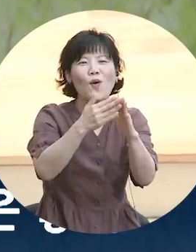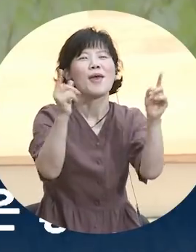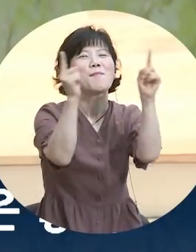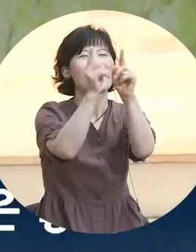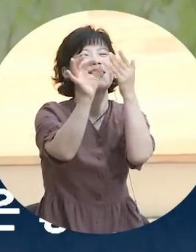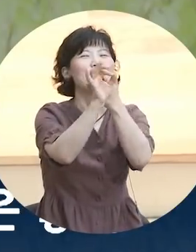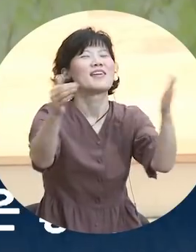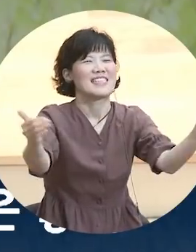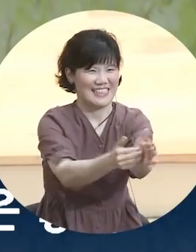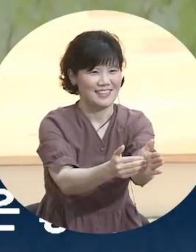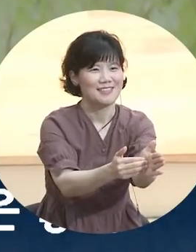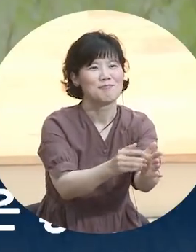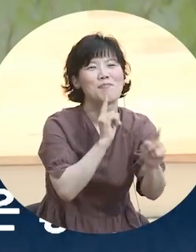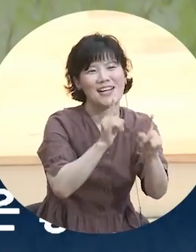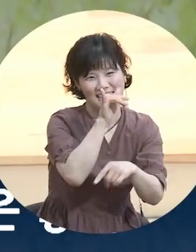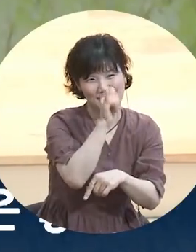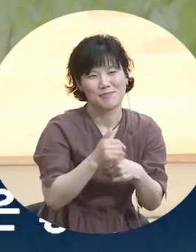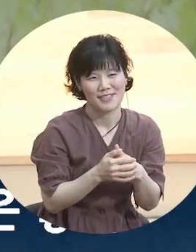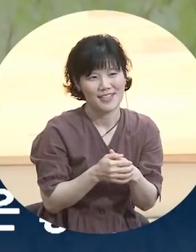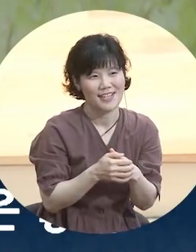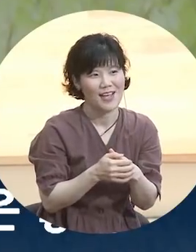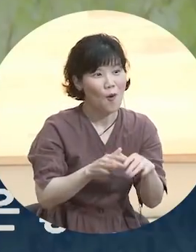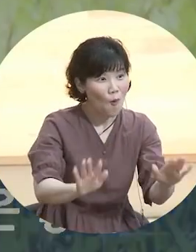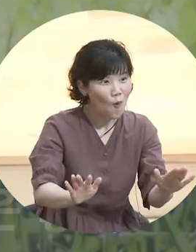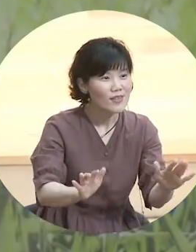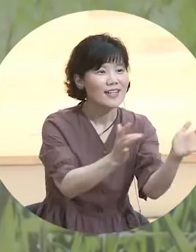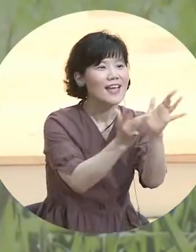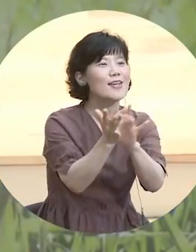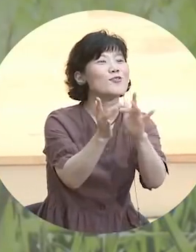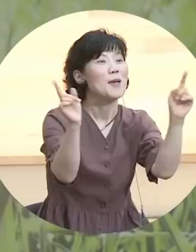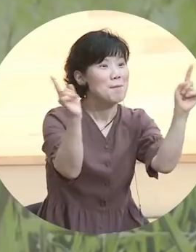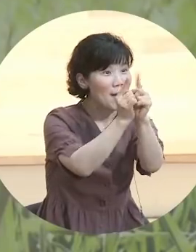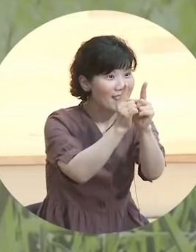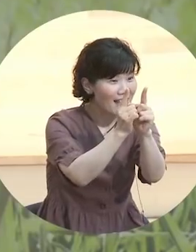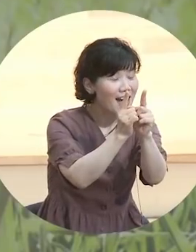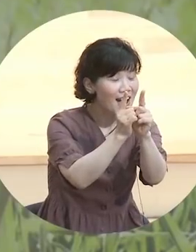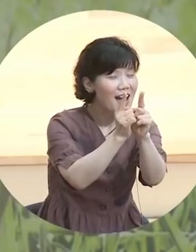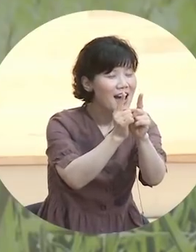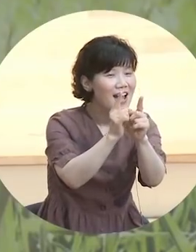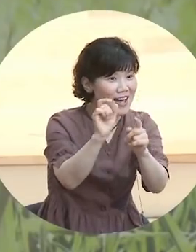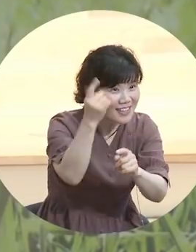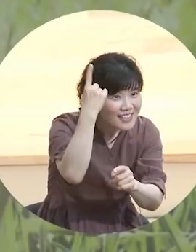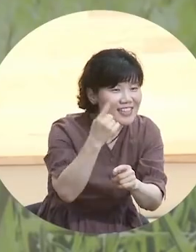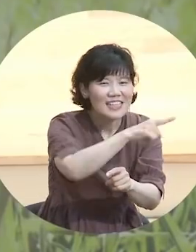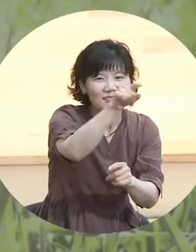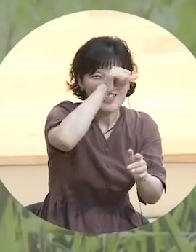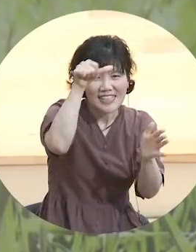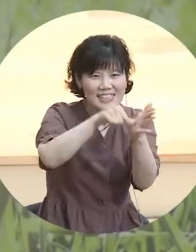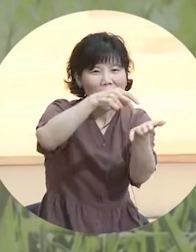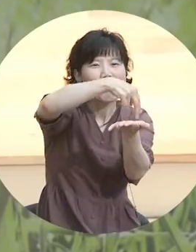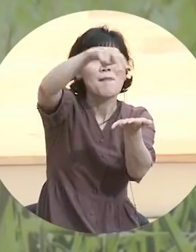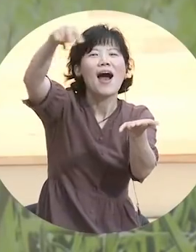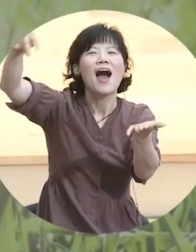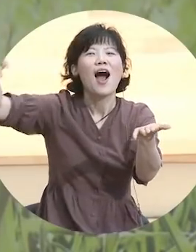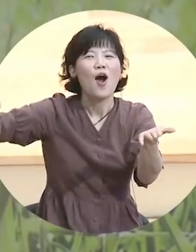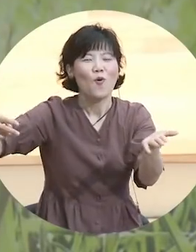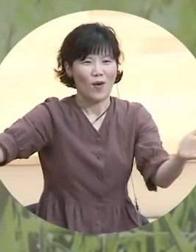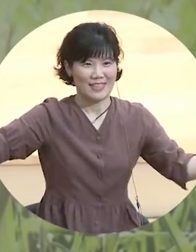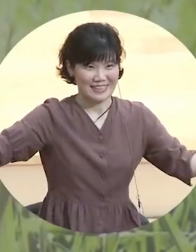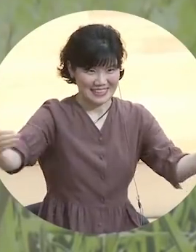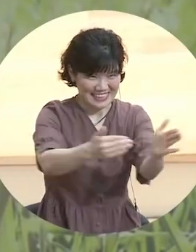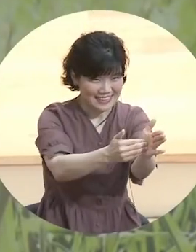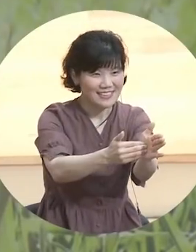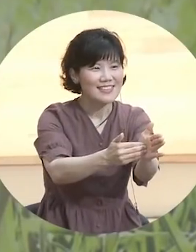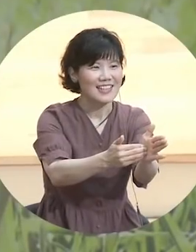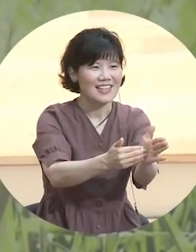만나면 끝난다. 오늘 예수님 만남으로 말미암아 여러분의 인생의 방황에